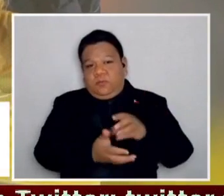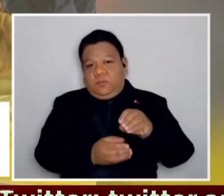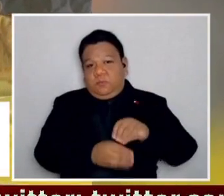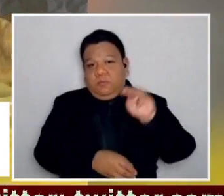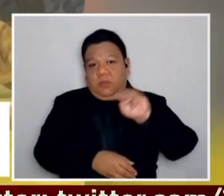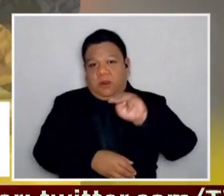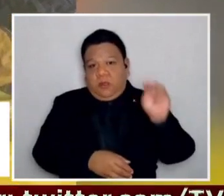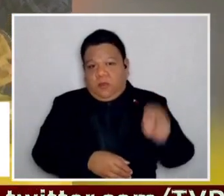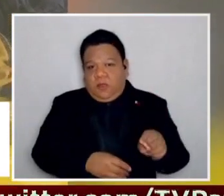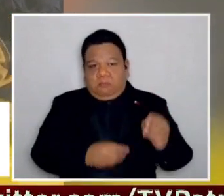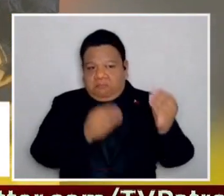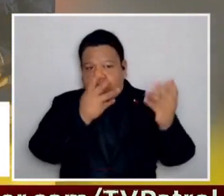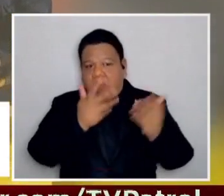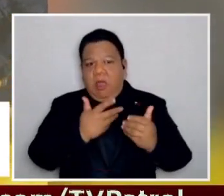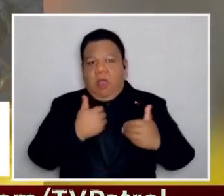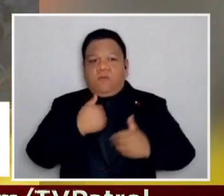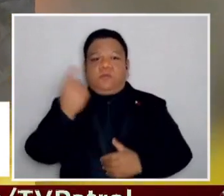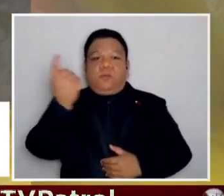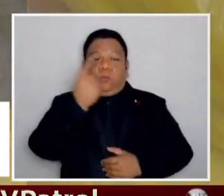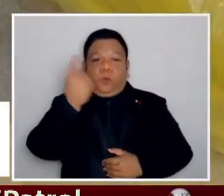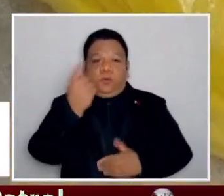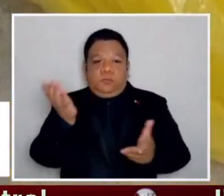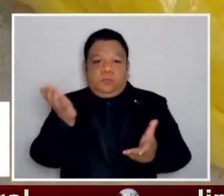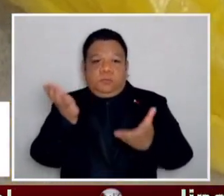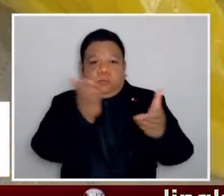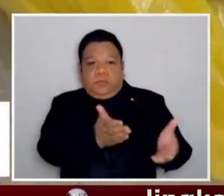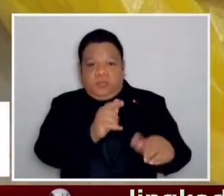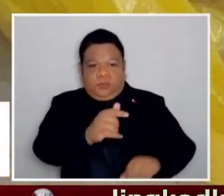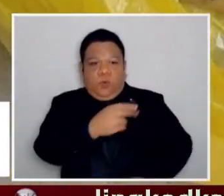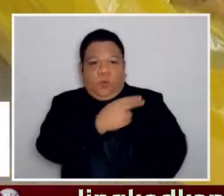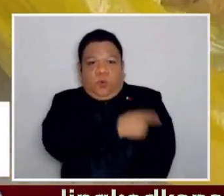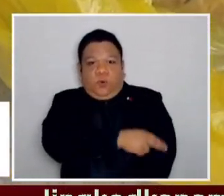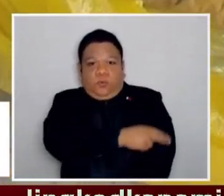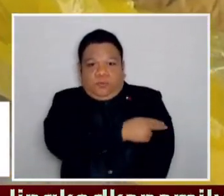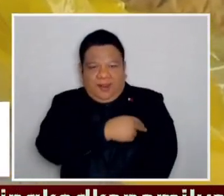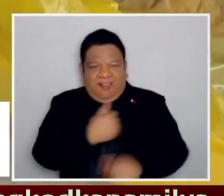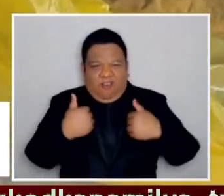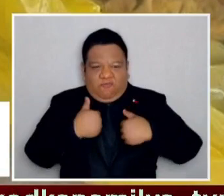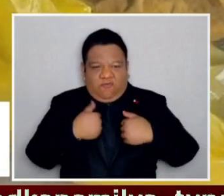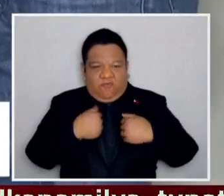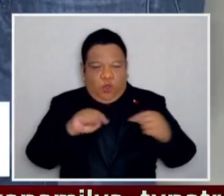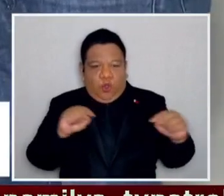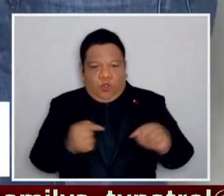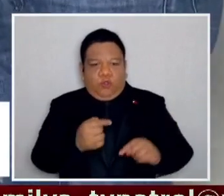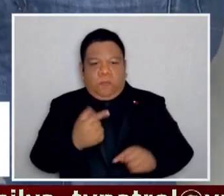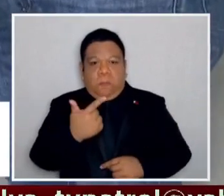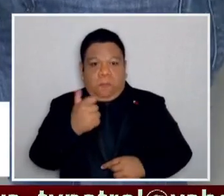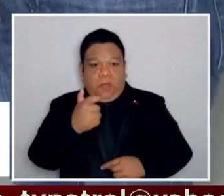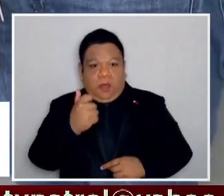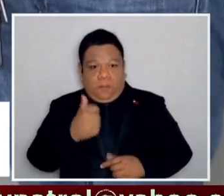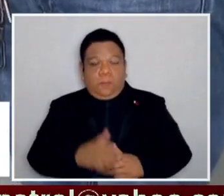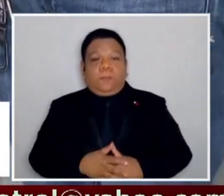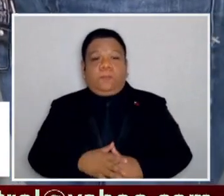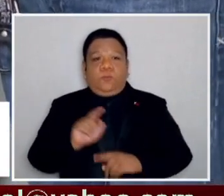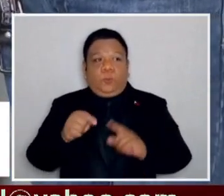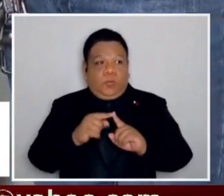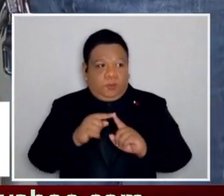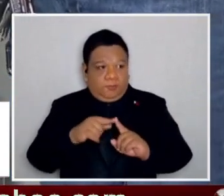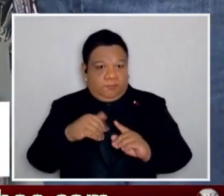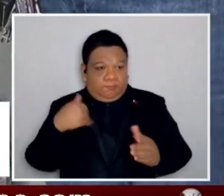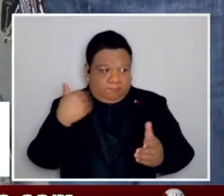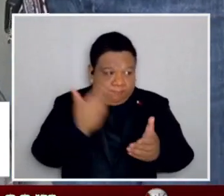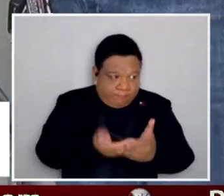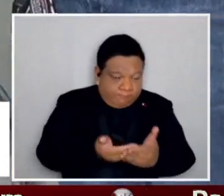na meron daw dinala doon na sugatan na may tama ng bala. So nung na-identify naman po, yun nga,